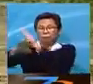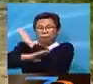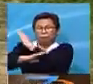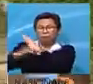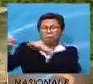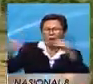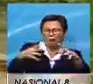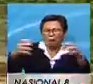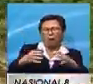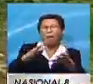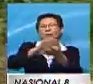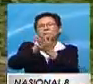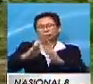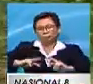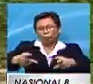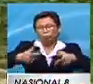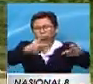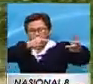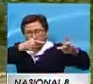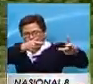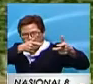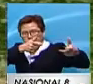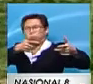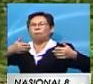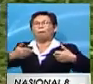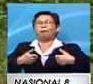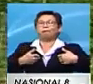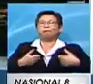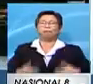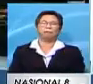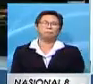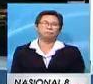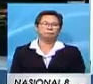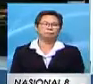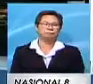pembalakan yang menyebabkan tembakan dilepaskan.